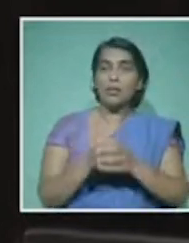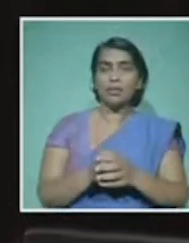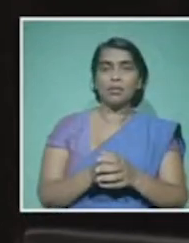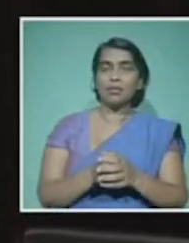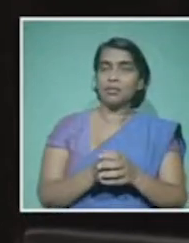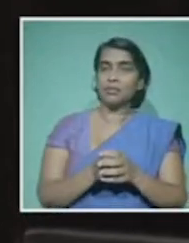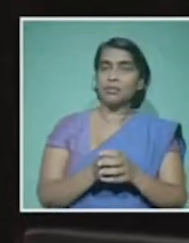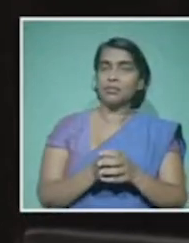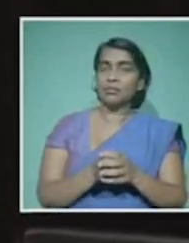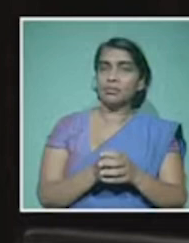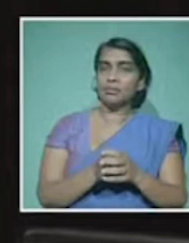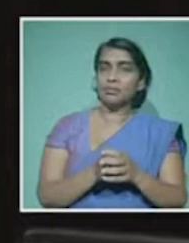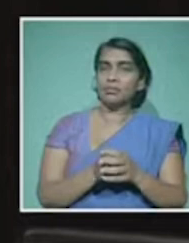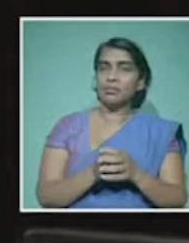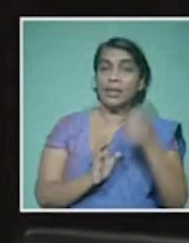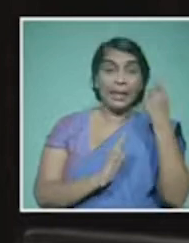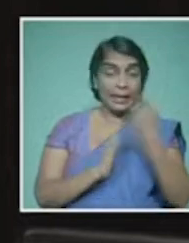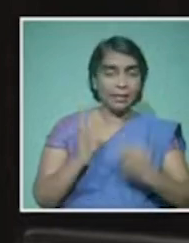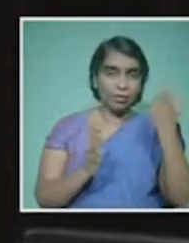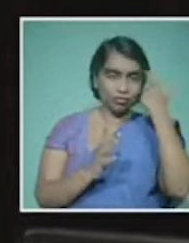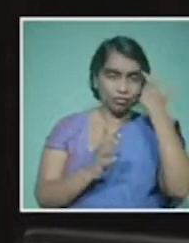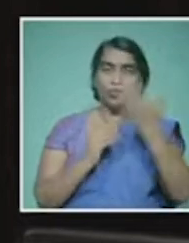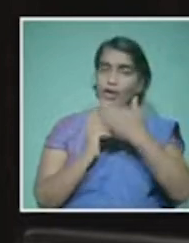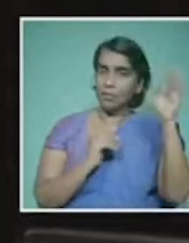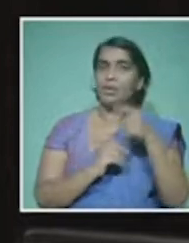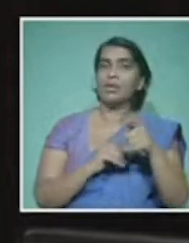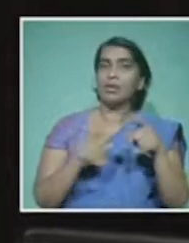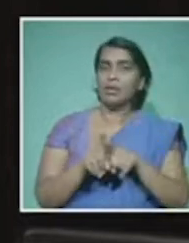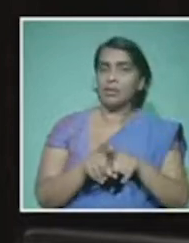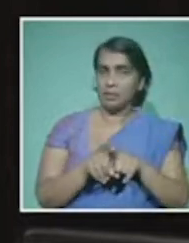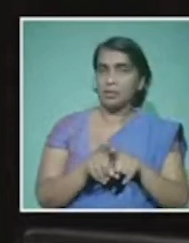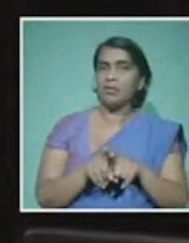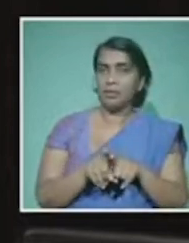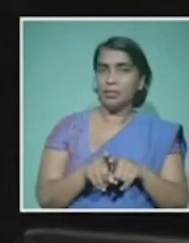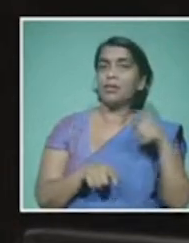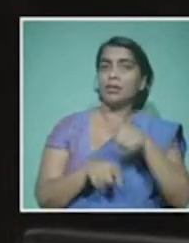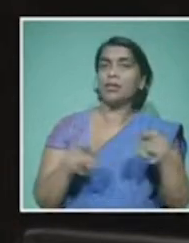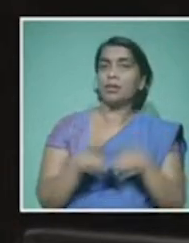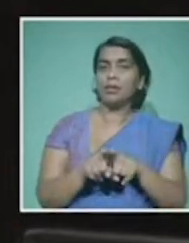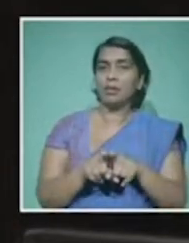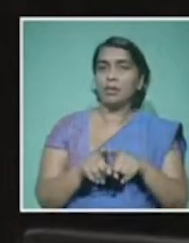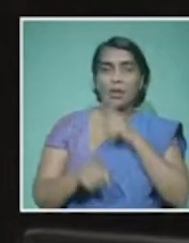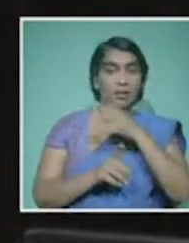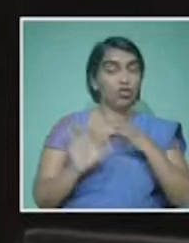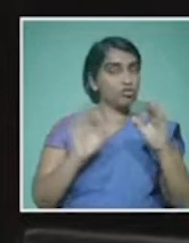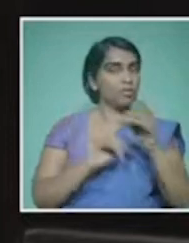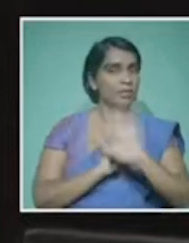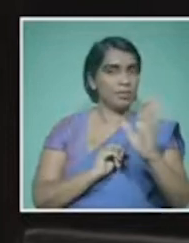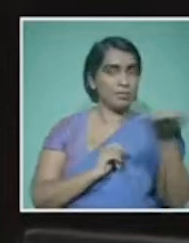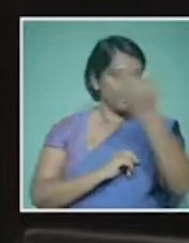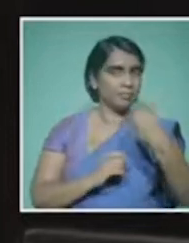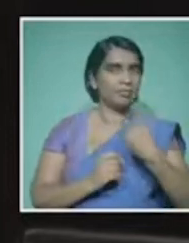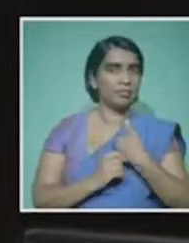அண்ட் வைட் மதக தியா கண்ட நீதிய தன கண்ட காலே அவசான கதா அவசான் கரண்ண நல் அண்ட் வைட் எஹனா காலே அவசானாய் ஏ கதா வந்து லேசி என்னப்பா எக்கனக்கோத் மாத்